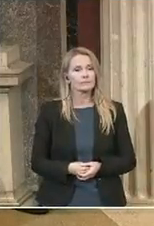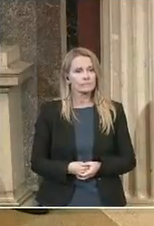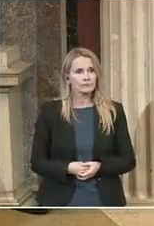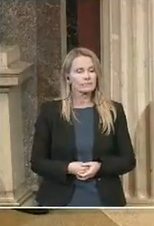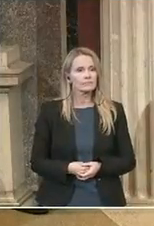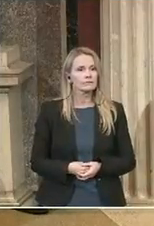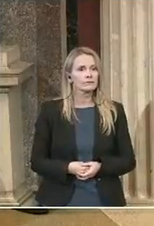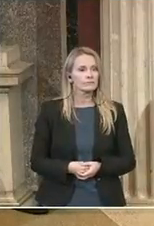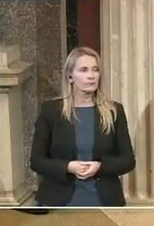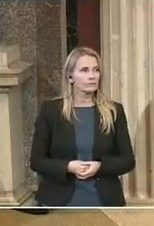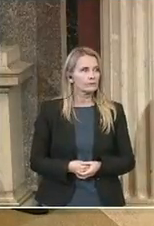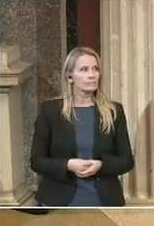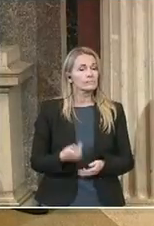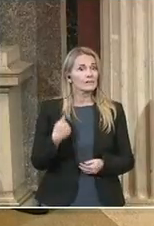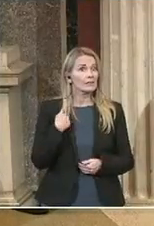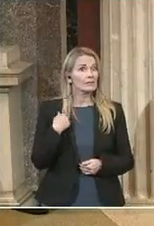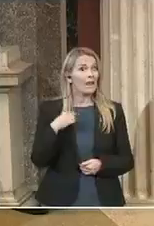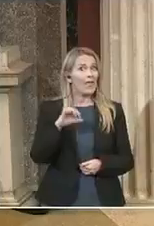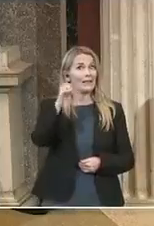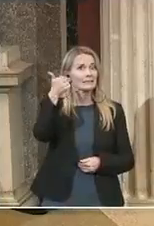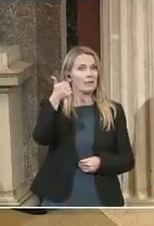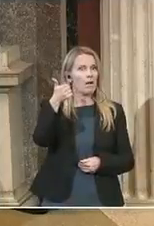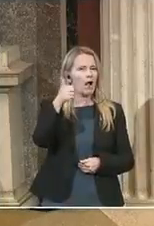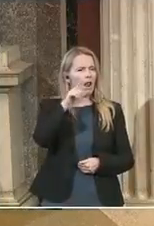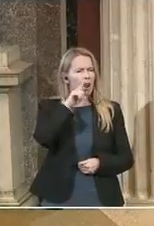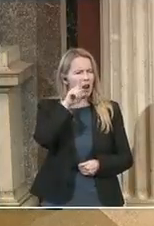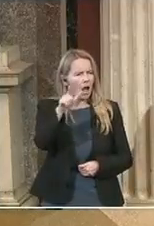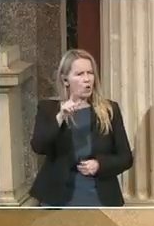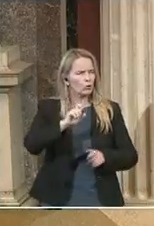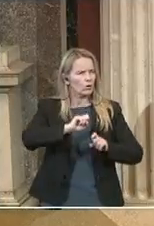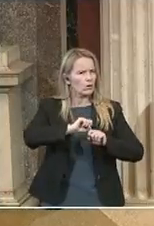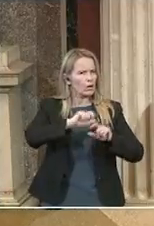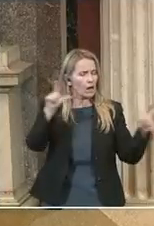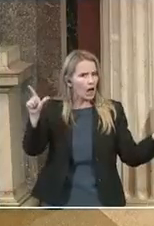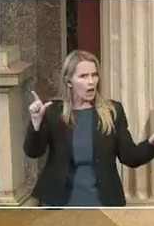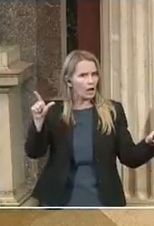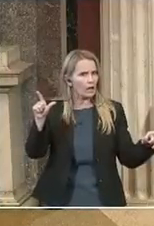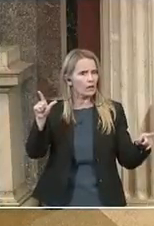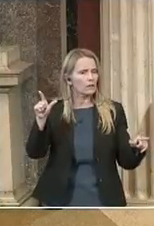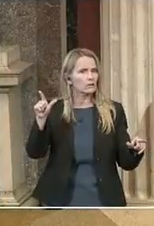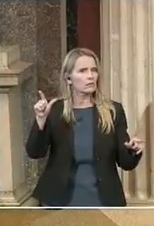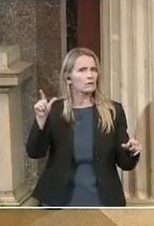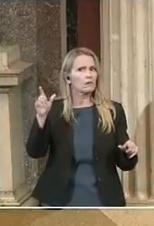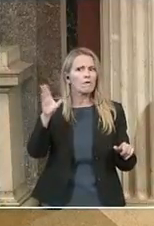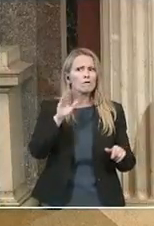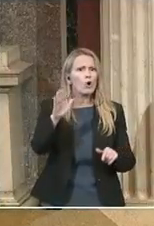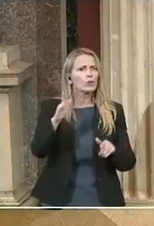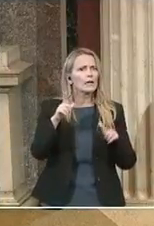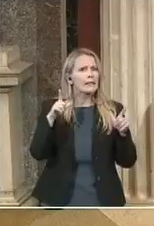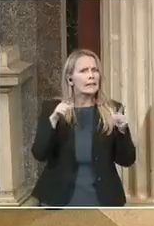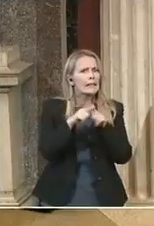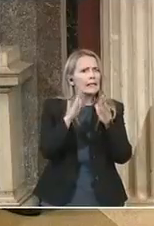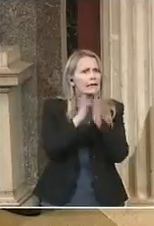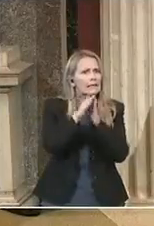zum ersten Mal laut und deutlich von kirchlichen Missbrauch